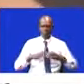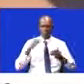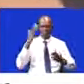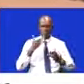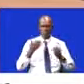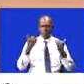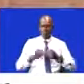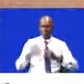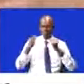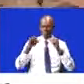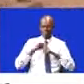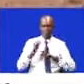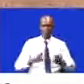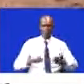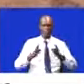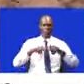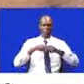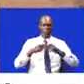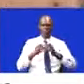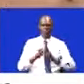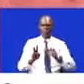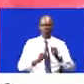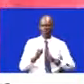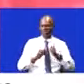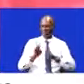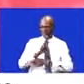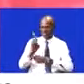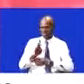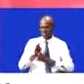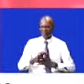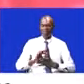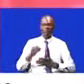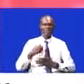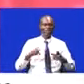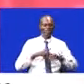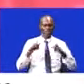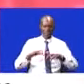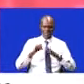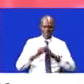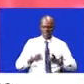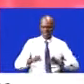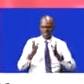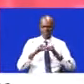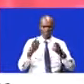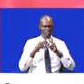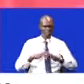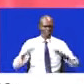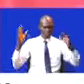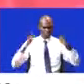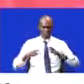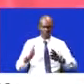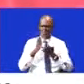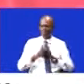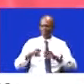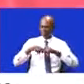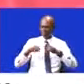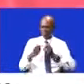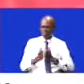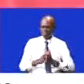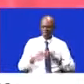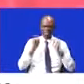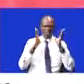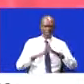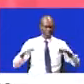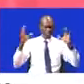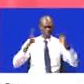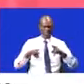to okethruok mar apaya kata yore ma gisabedo ka gitiyogo. Puothe wa nie barabara ka to koth odwanyowa nikech koth chwe